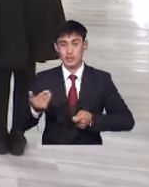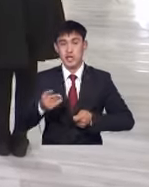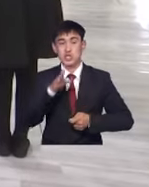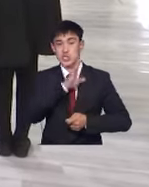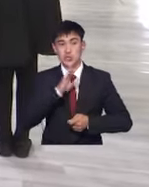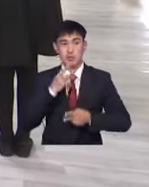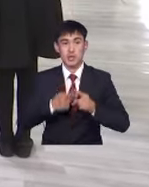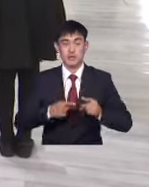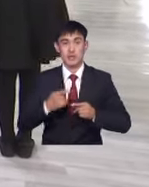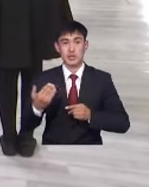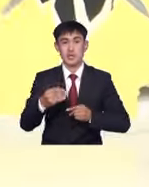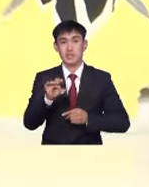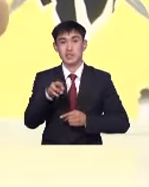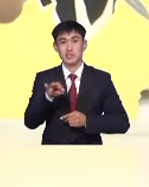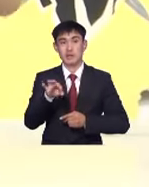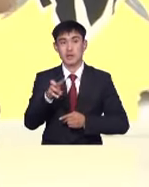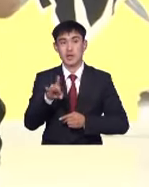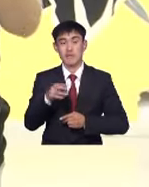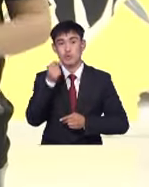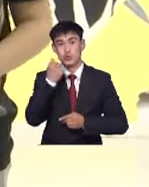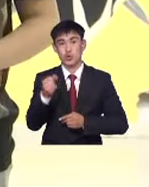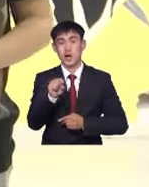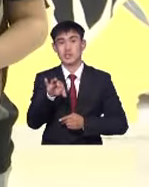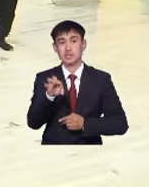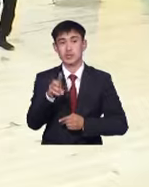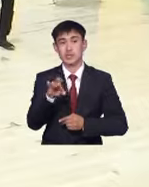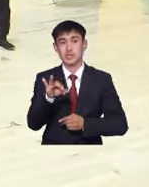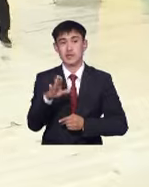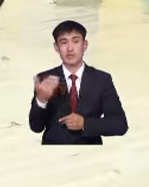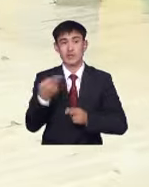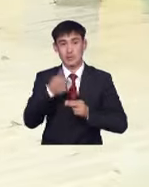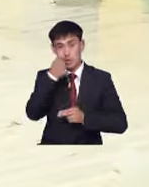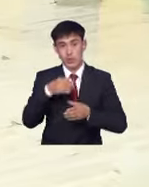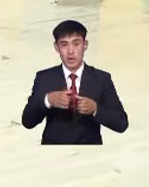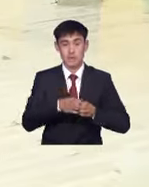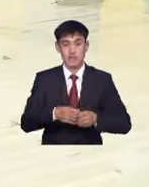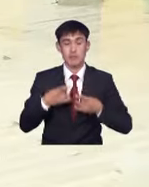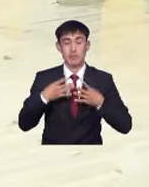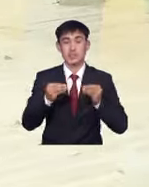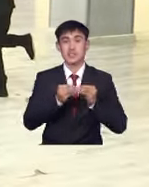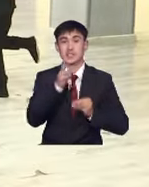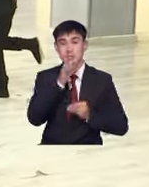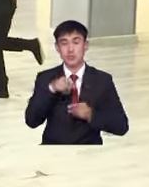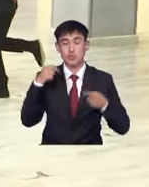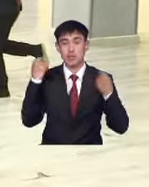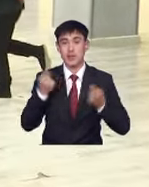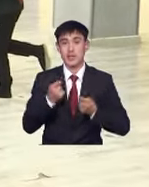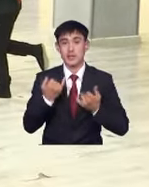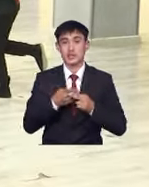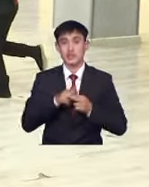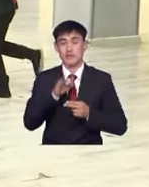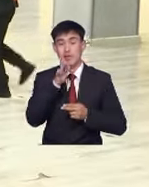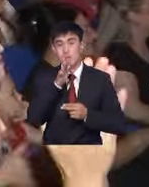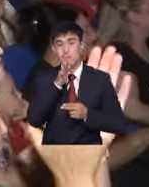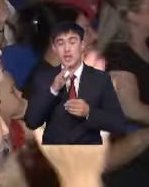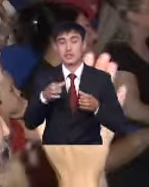женскую половину курирует Яна сайдулаева мужскую Аслан Муртазалиев в этом году коллектив отметил свой десятилетний юбилей за это время